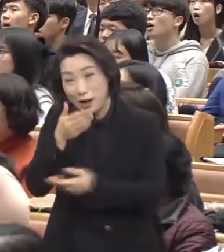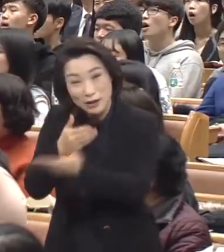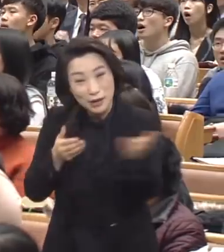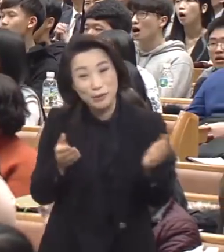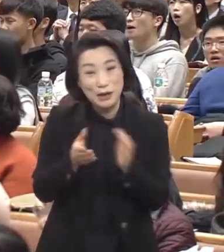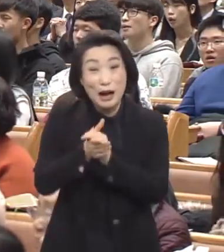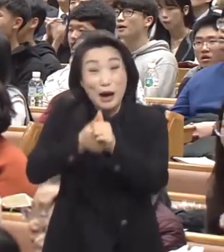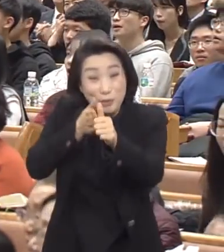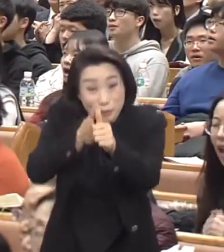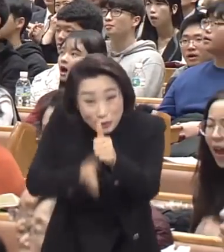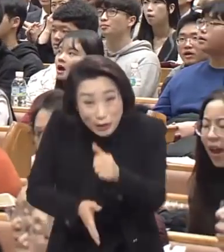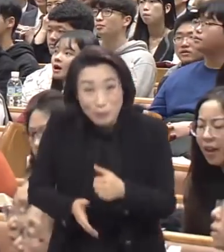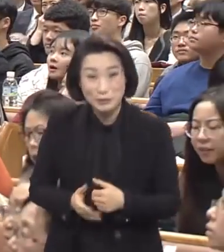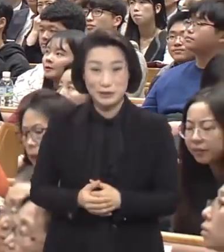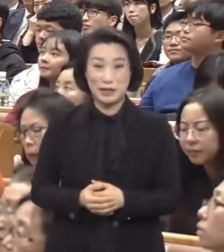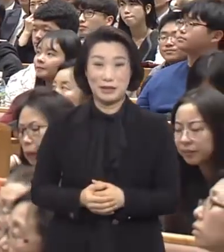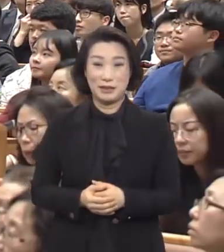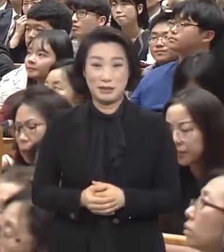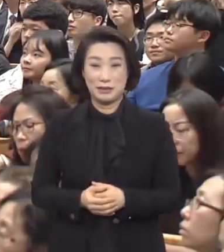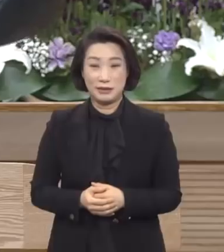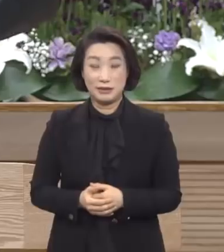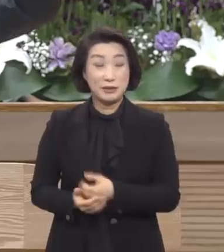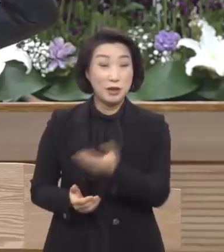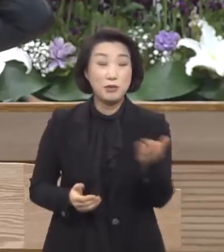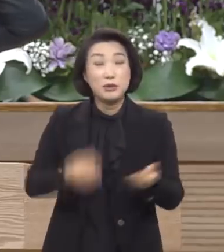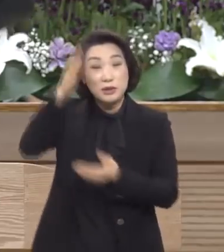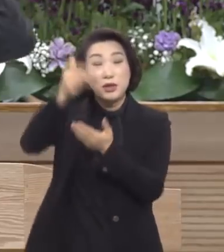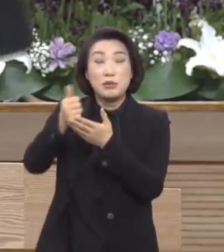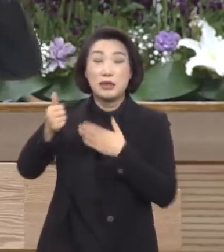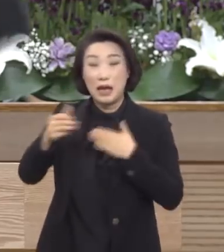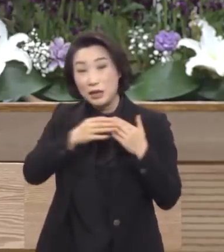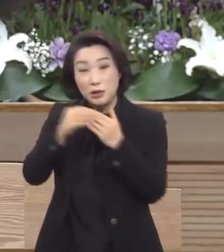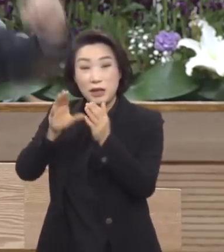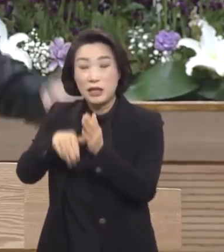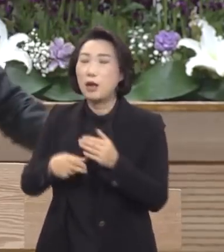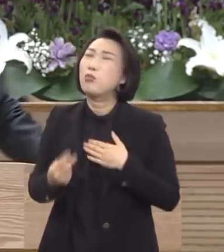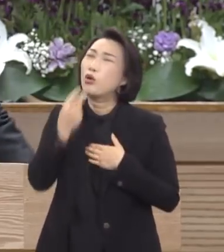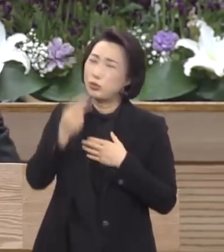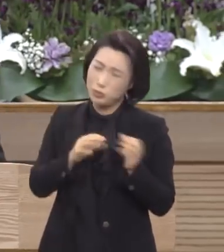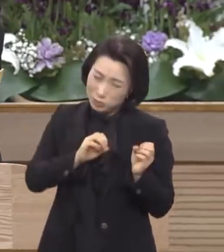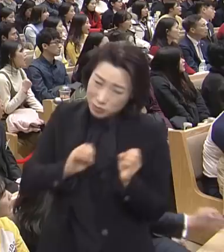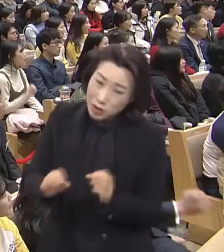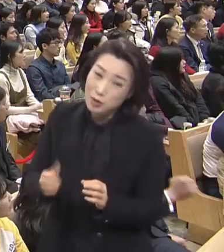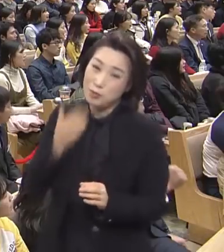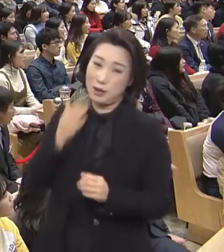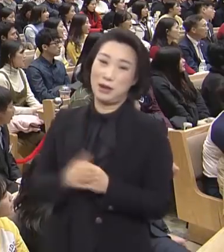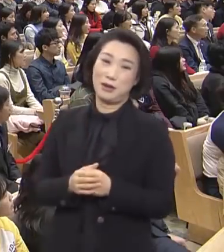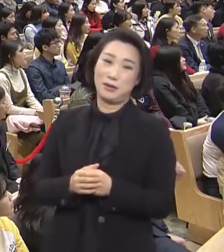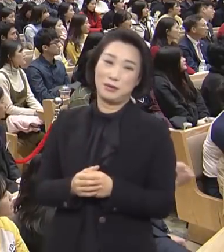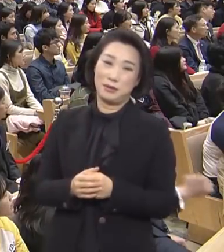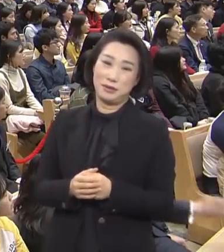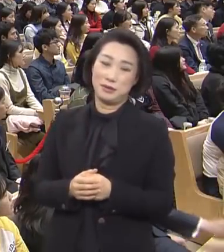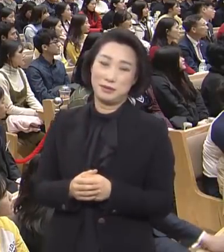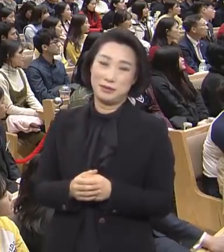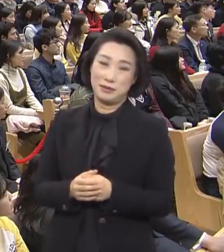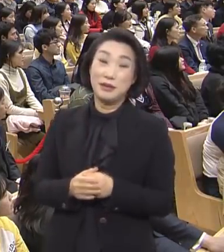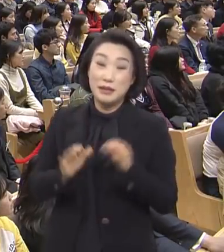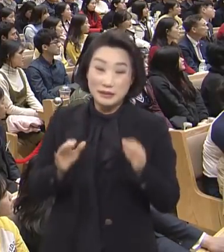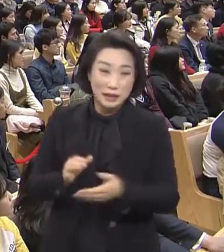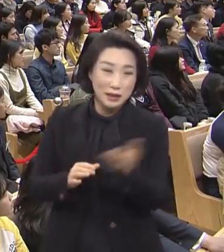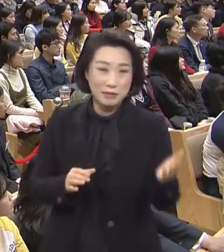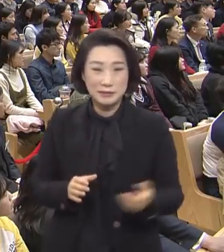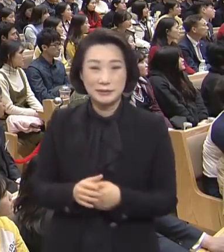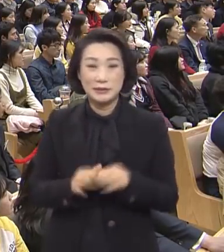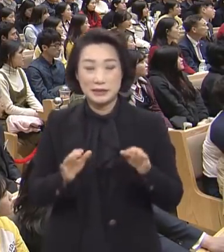알아들었으면 아멘합시다. 성령이 나의 운영할 때 목숨도 초월한다 이 말이야. 근데